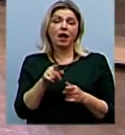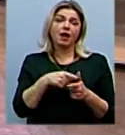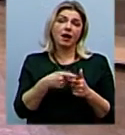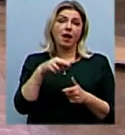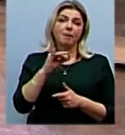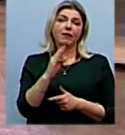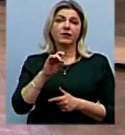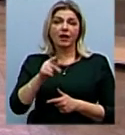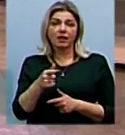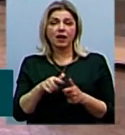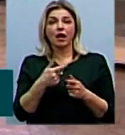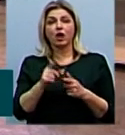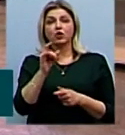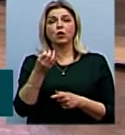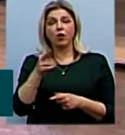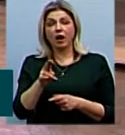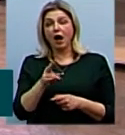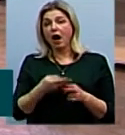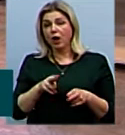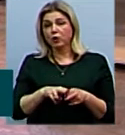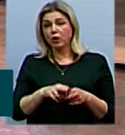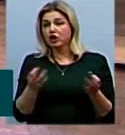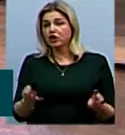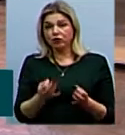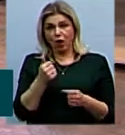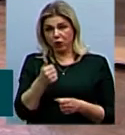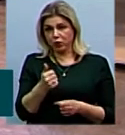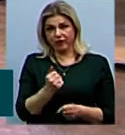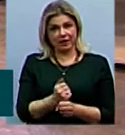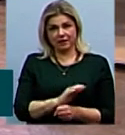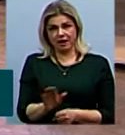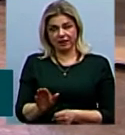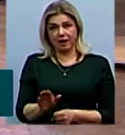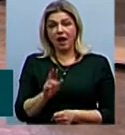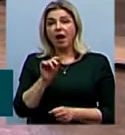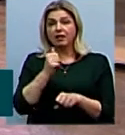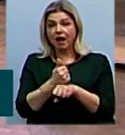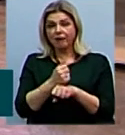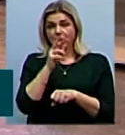или Заря, которые ничего хорошего не сделали. То есть главная ошибка